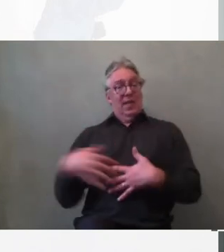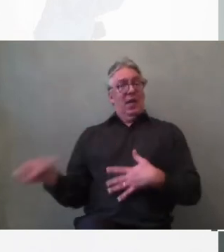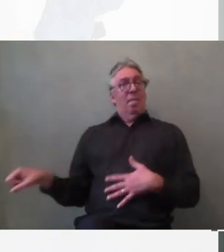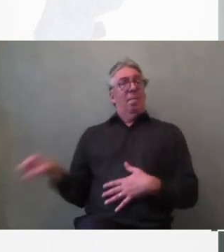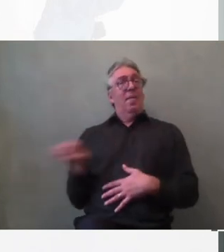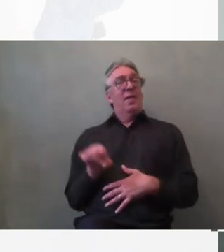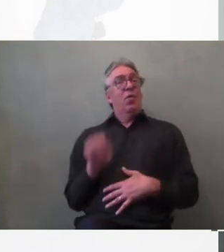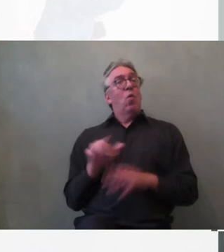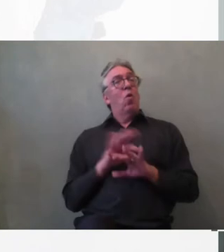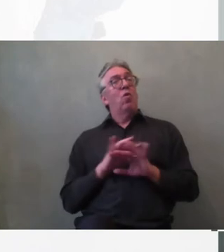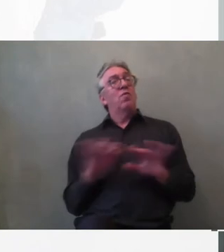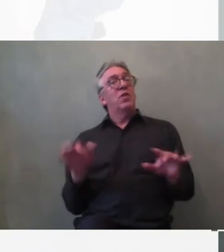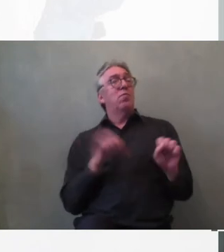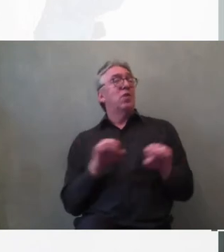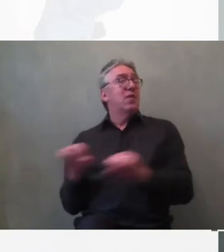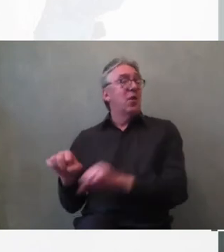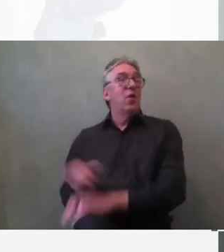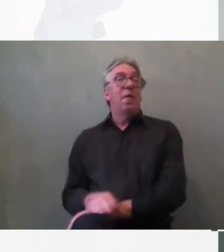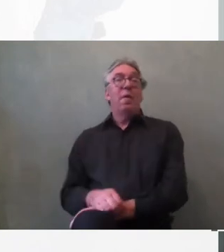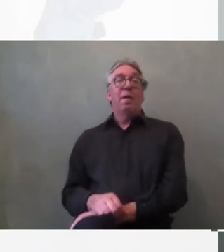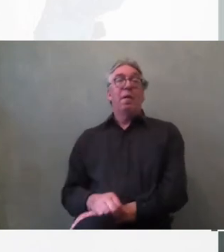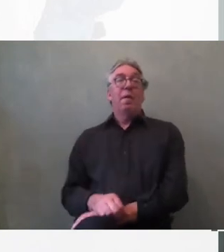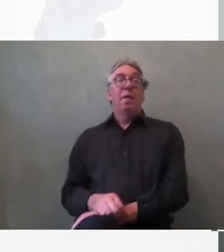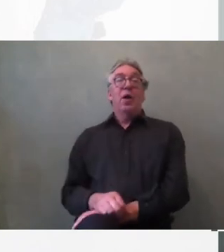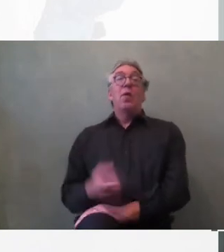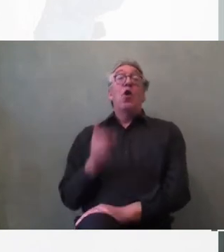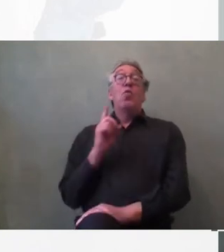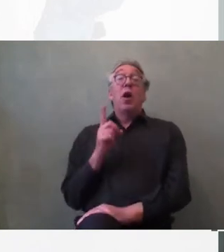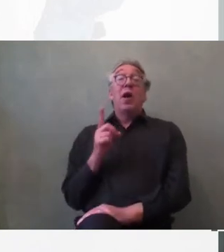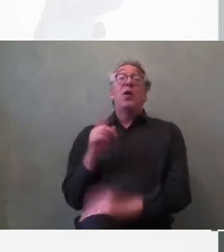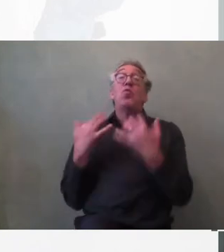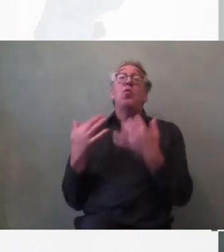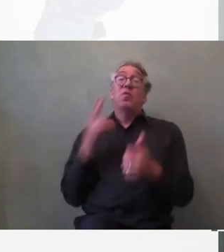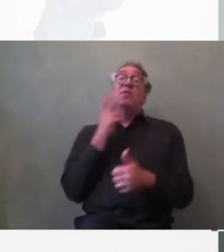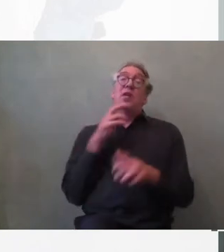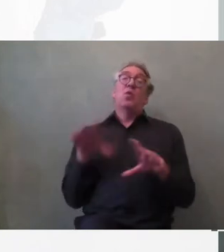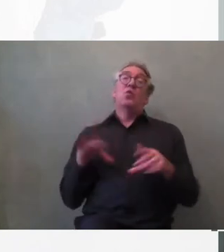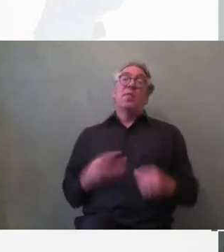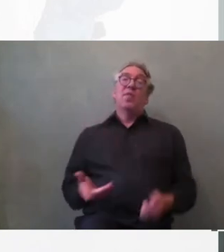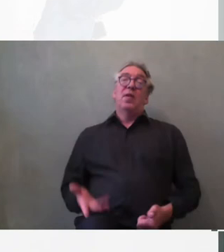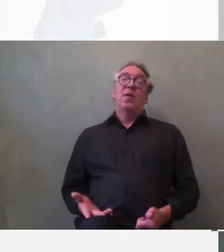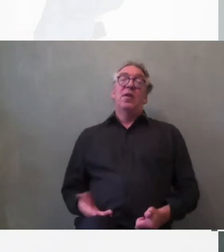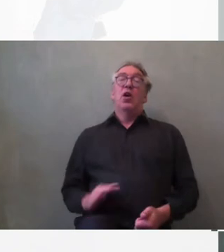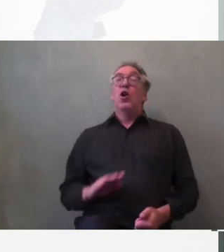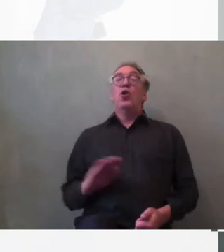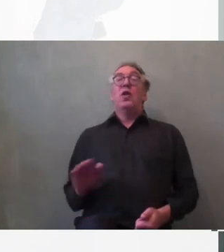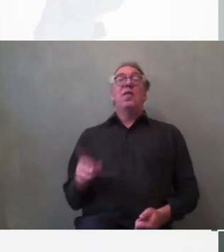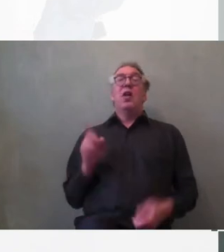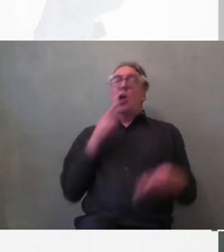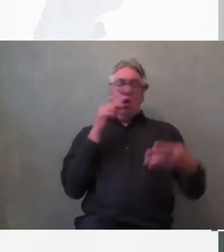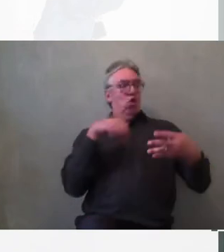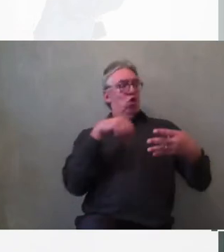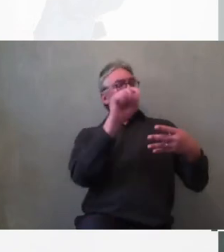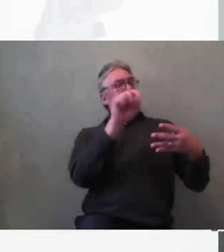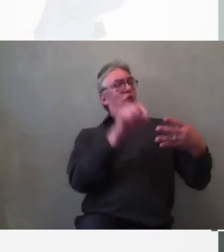allerlei verschillende beslissingen. Maar het is belangrijk dat je ze serieus neemt. En dat je ze niet als een soort checklist even laat checken